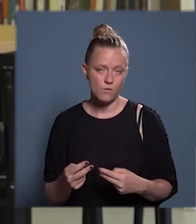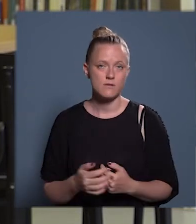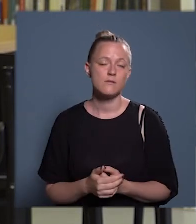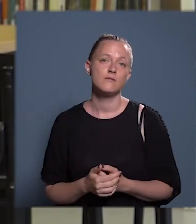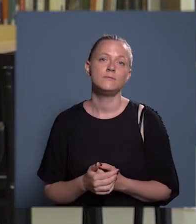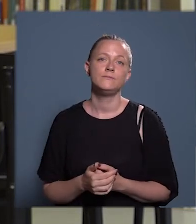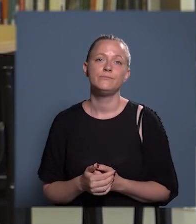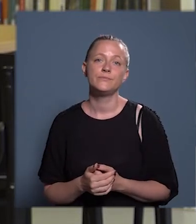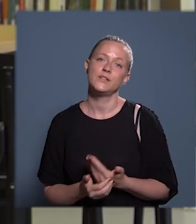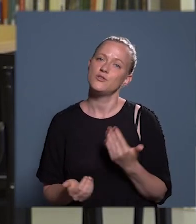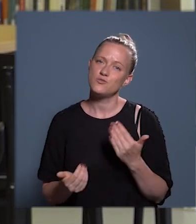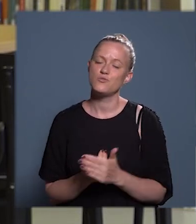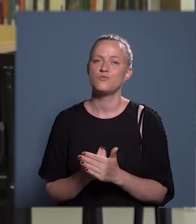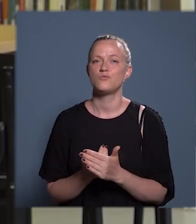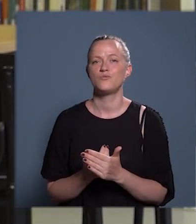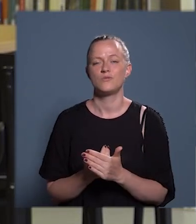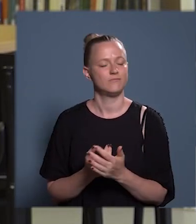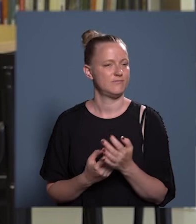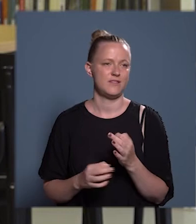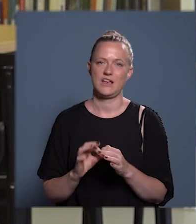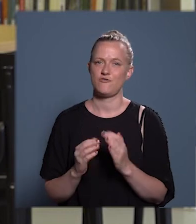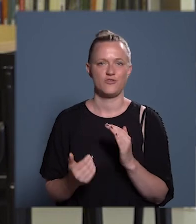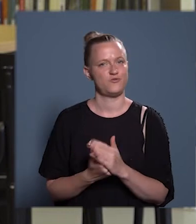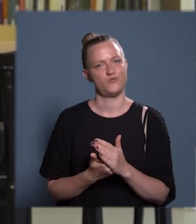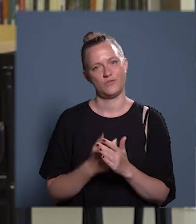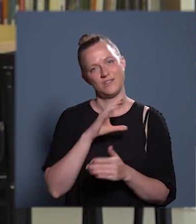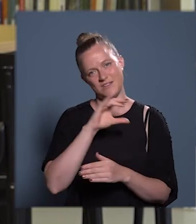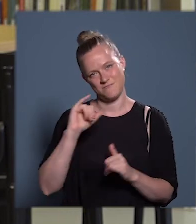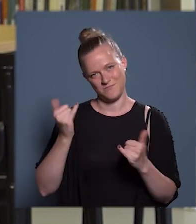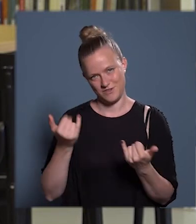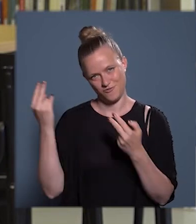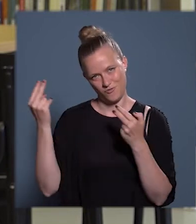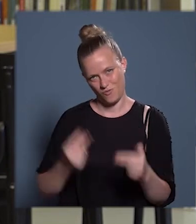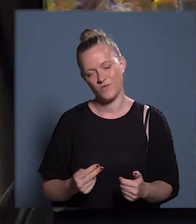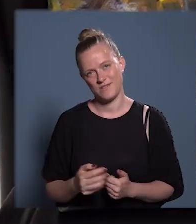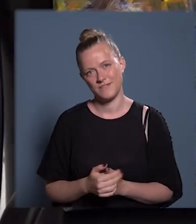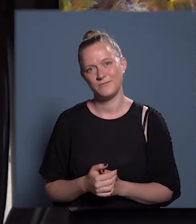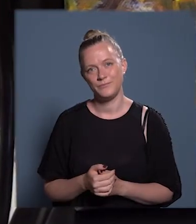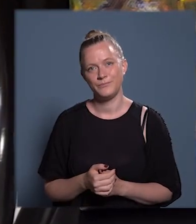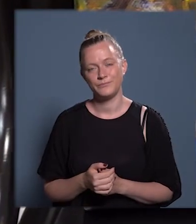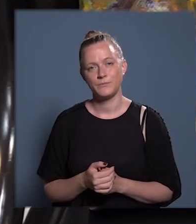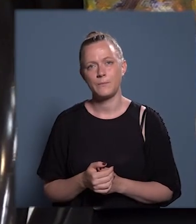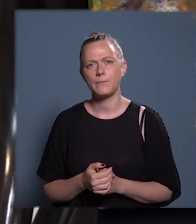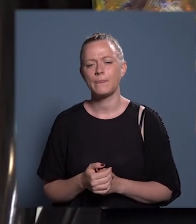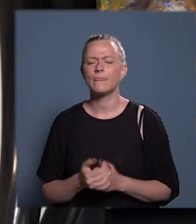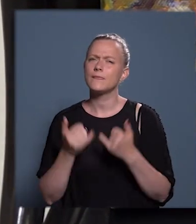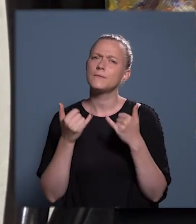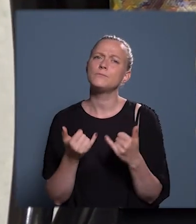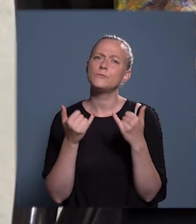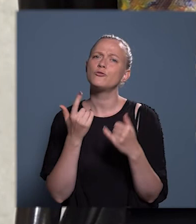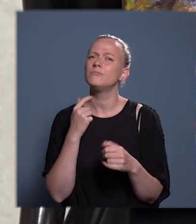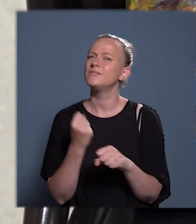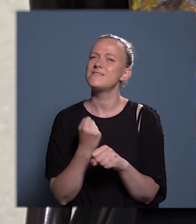és újra, és új, teljesen új képeket is hoztam. Jelen pillanatban mi az, ami az izgalmas